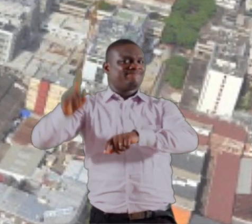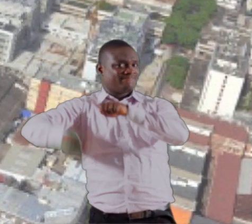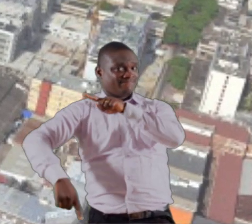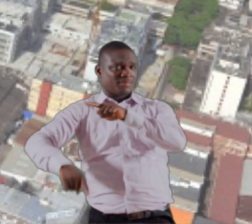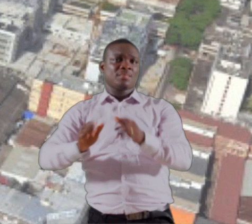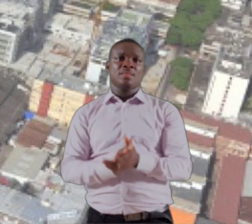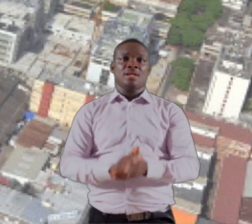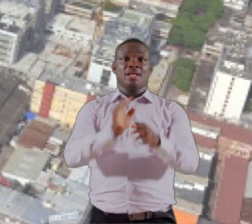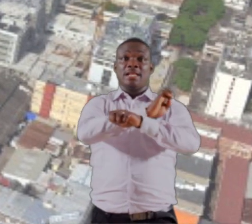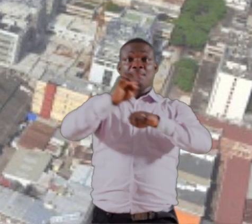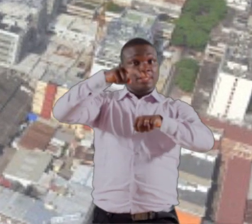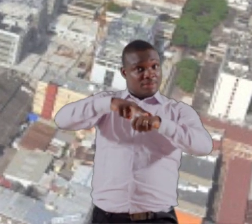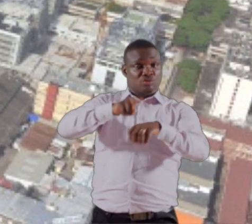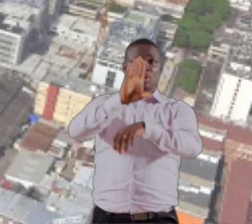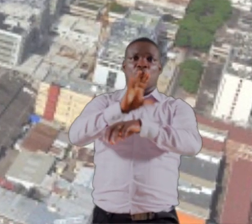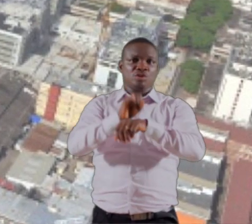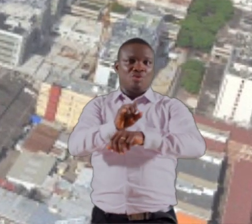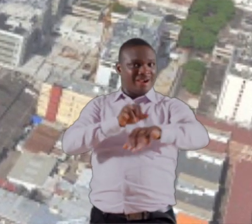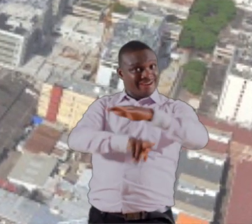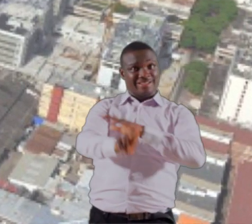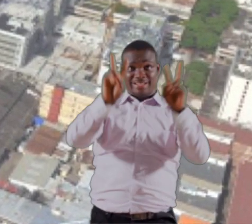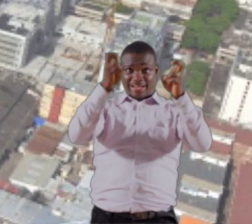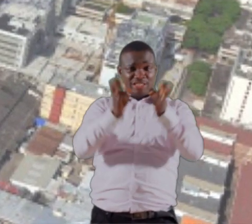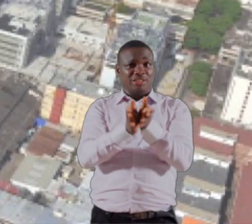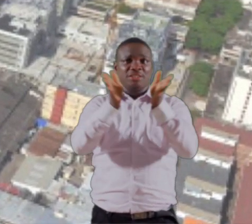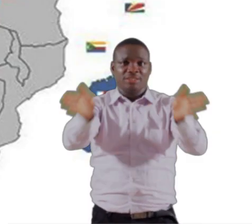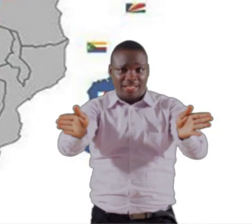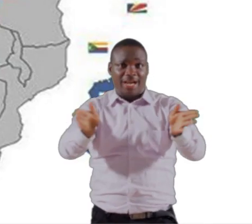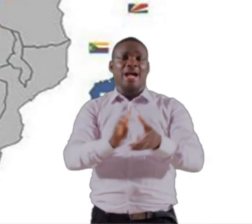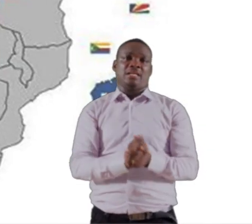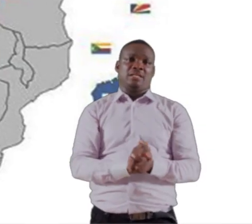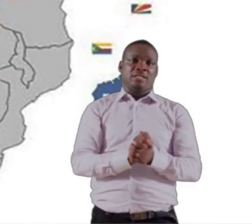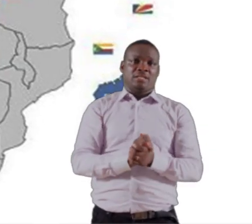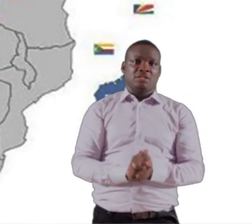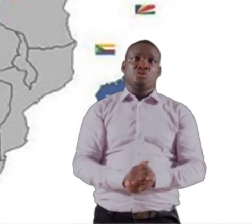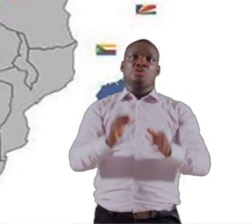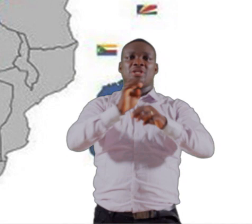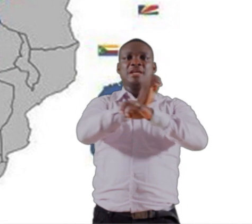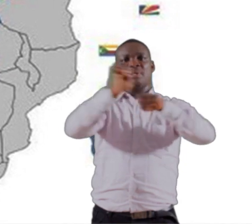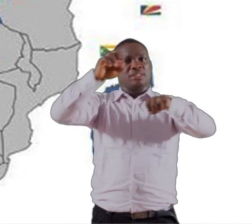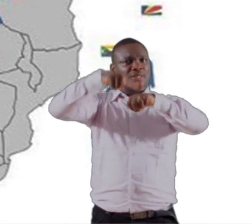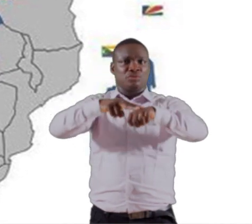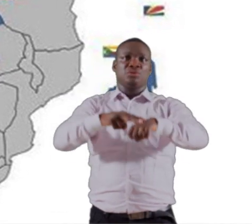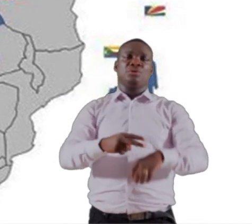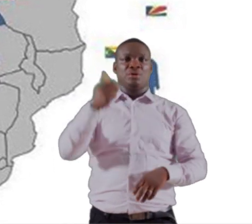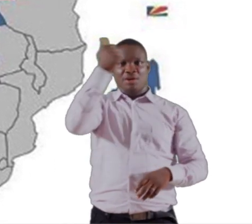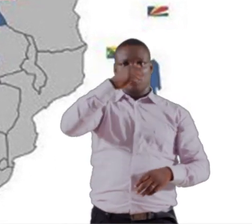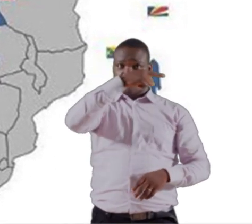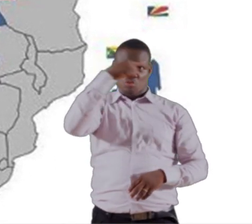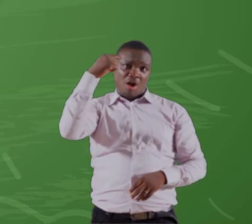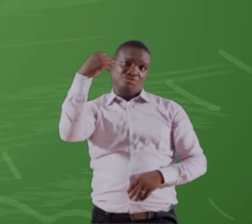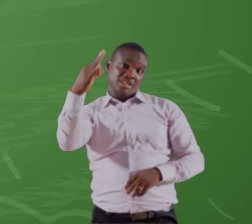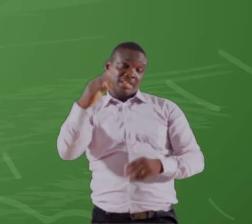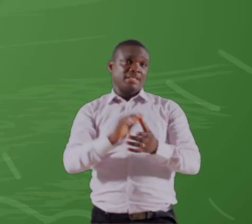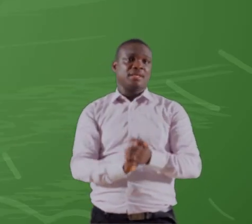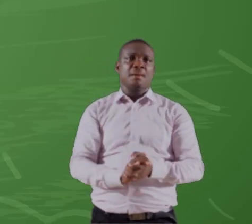Côte d'Ivoire va également s'inscrire dans le cadre général de l'émancipation de l'Afrique noire française. Mais